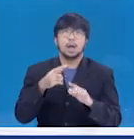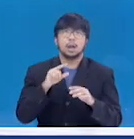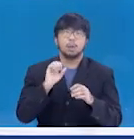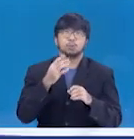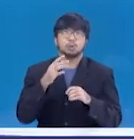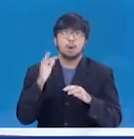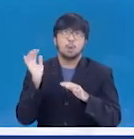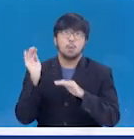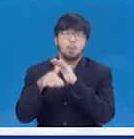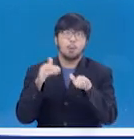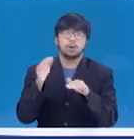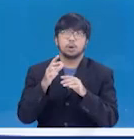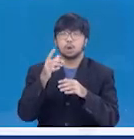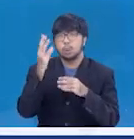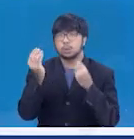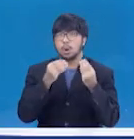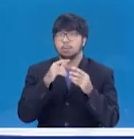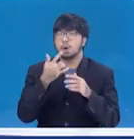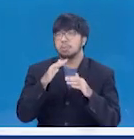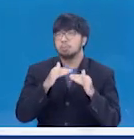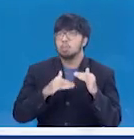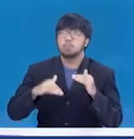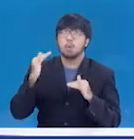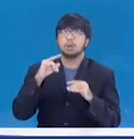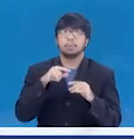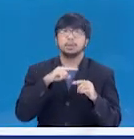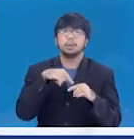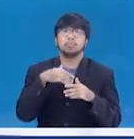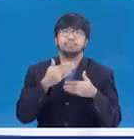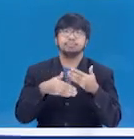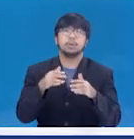Ya, pemirsa, puncak arus balik wisatawan diprediksi akan berlangsung pada 3 Januari.